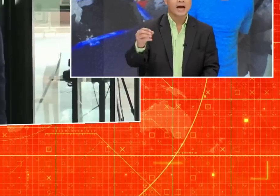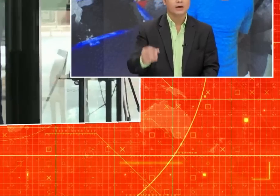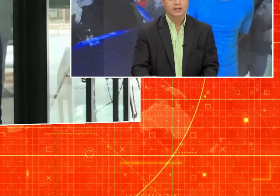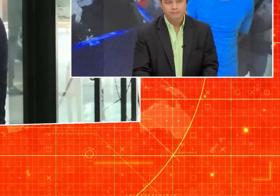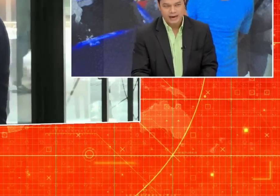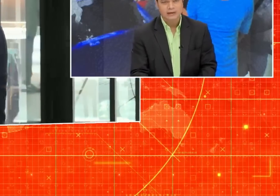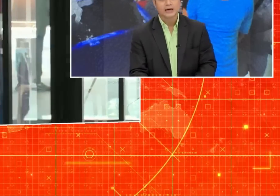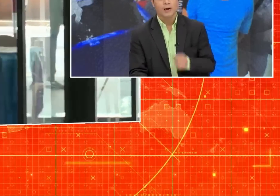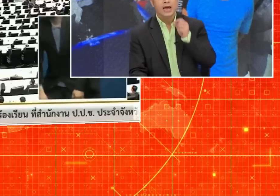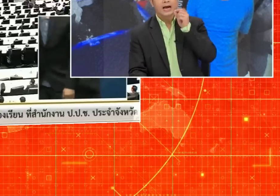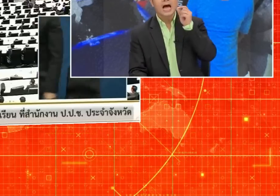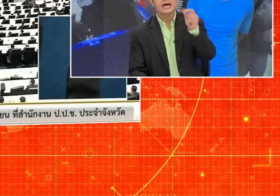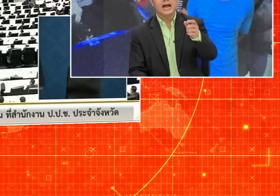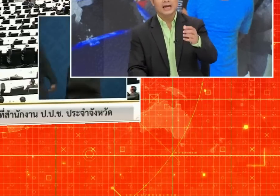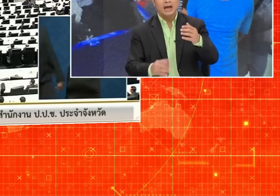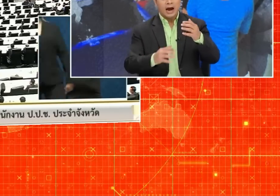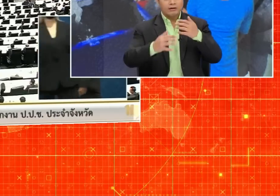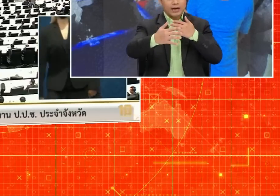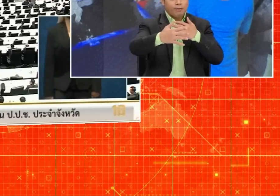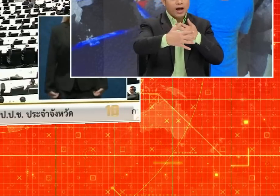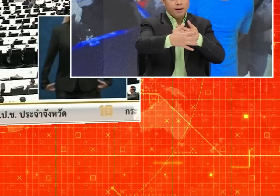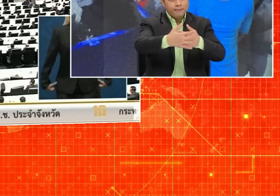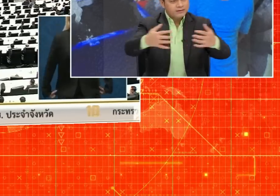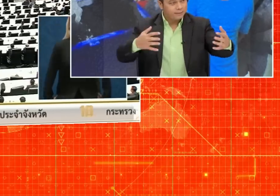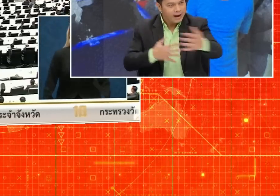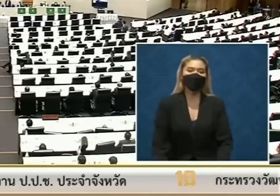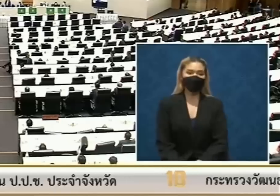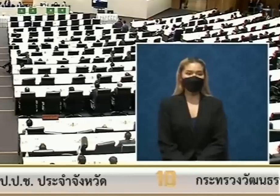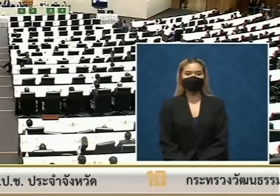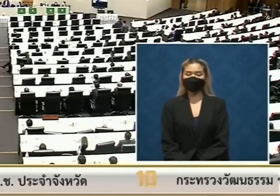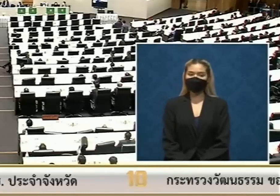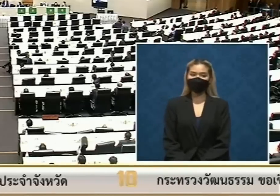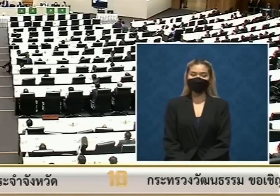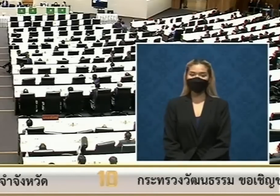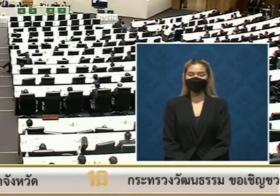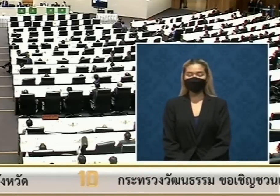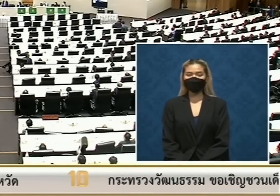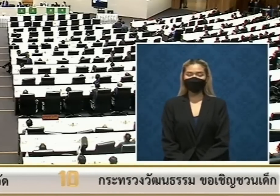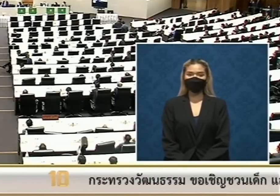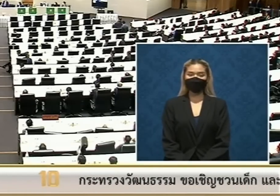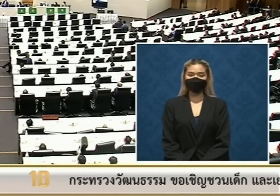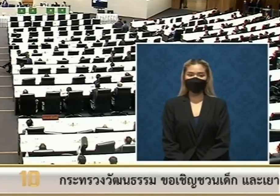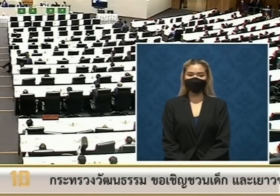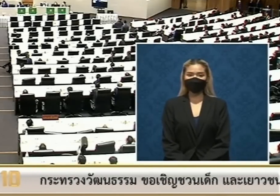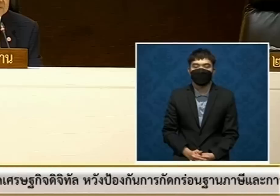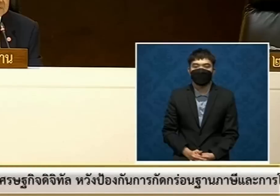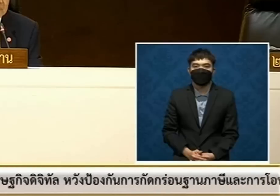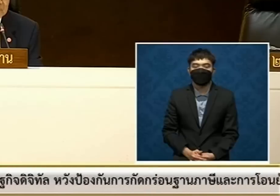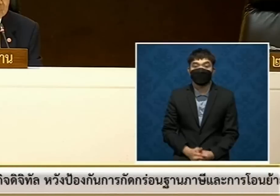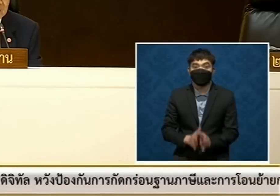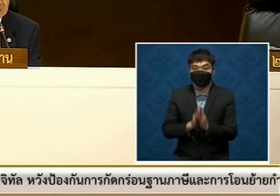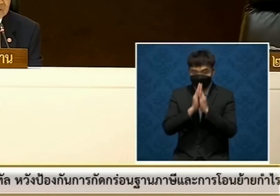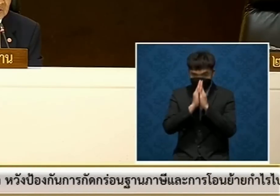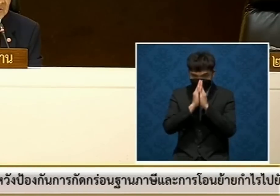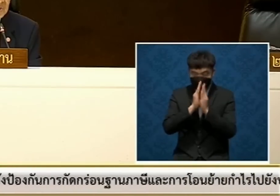รัฐสภาโดยตำแหน่งของท่านด้วยการเลือกครั้งเนี่ยเขาใช้คำว่ามิตรสัมพันธ์ผูกมิตรกับจิตมิตรกระจายกันก็คือคุณพิธา